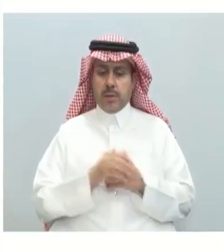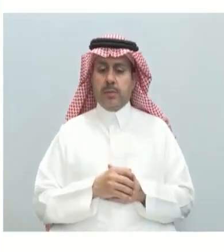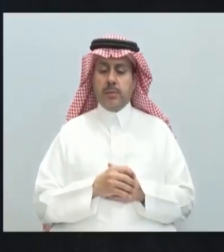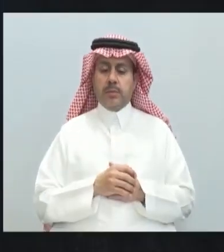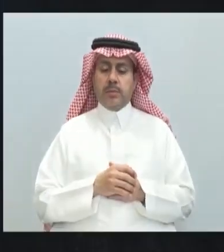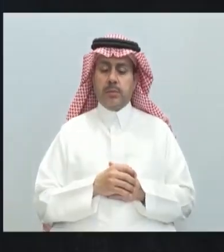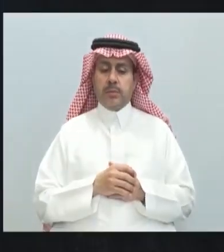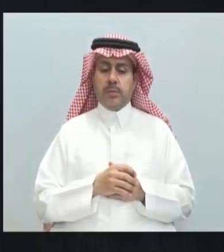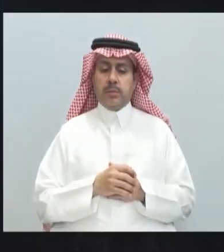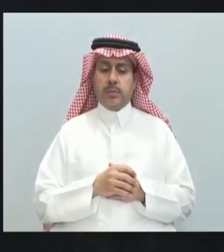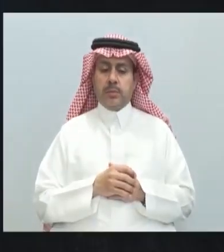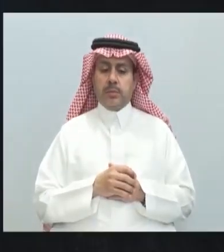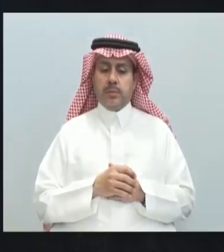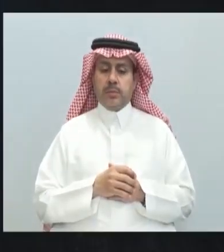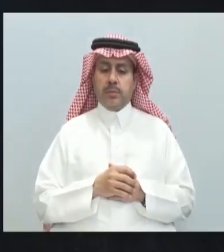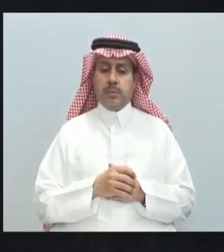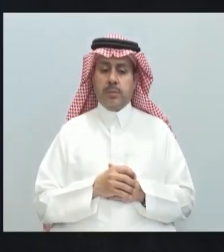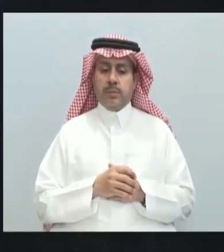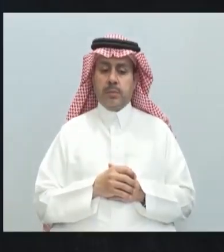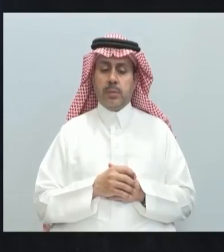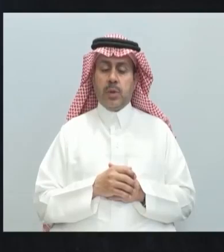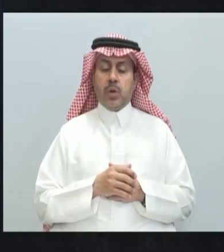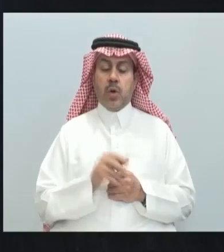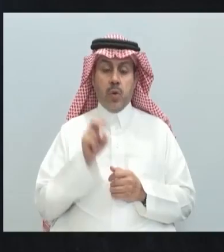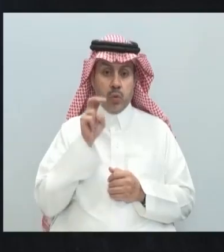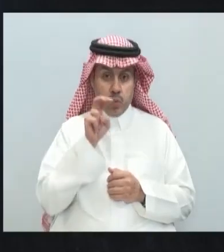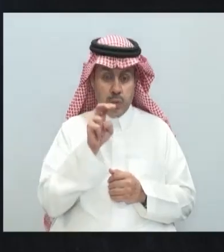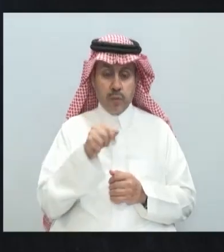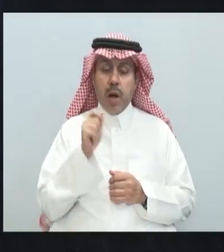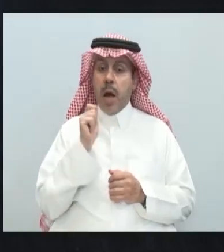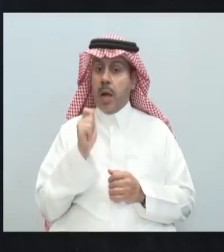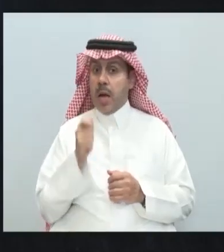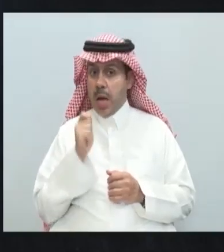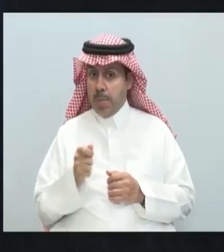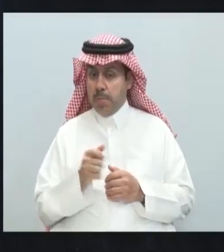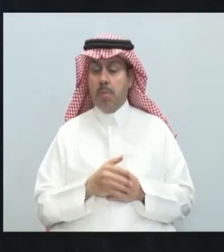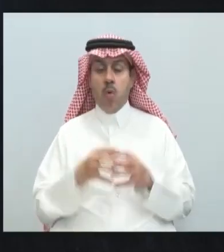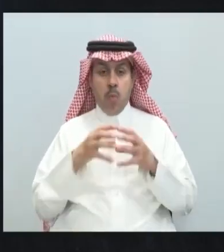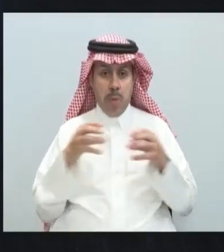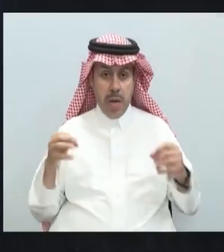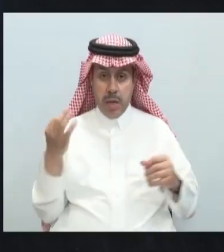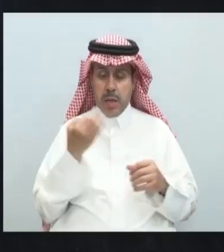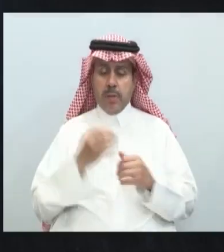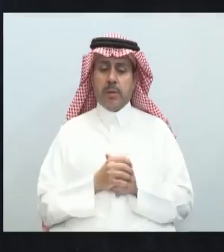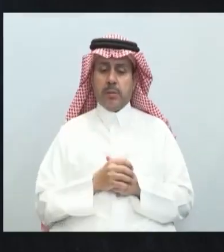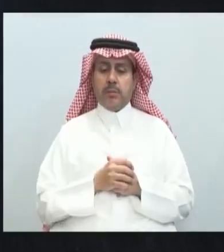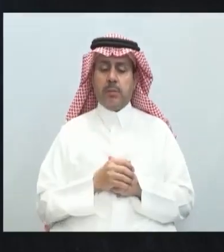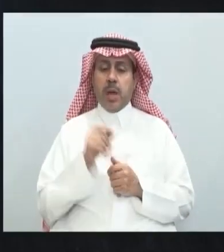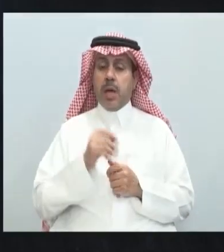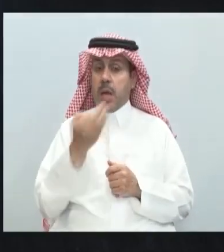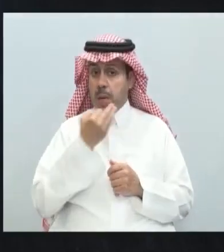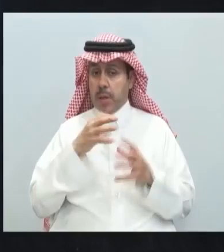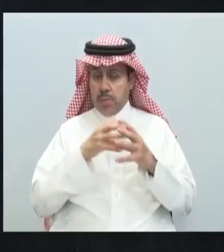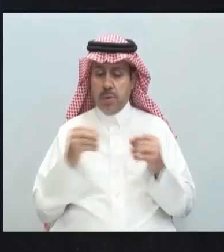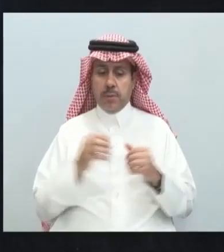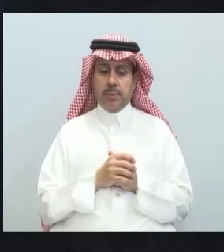الى تلاوه الايتين اللتين معنا نقف اياكم على شيء من معاني الكلمات مما يعين باذن